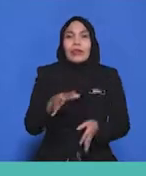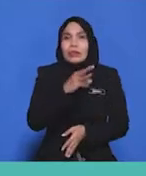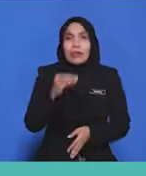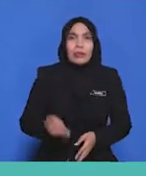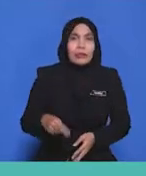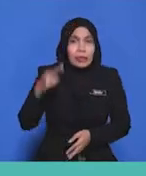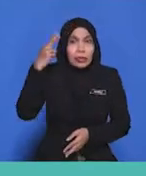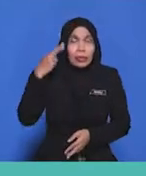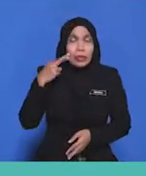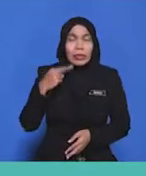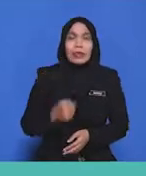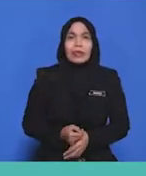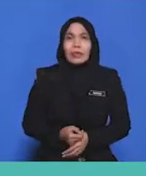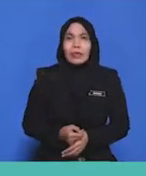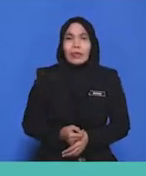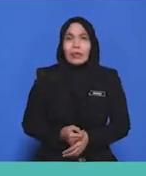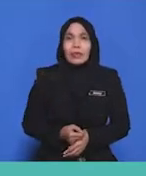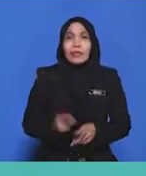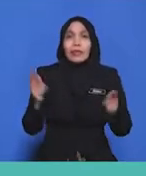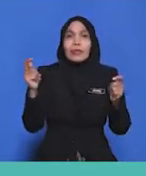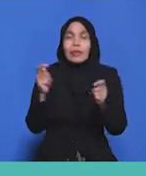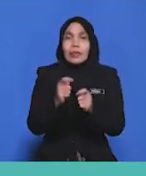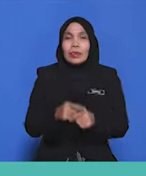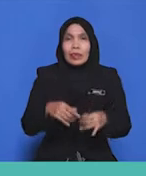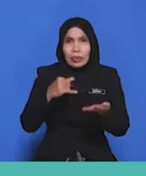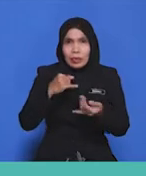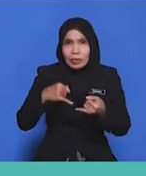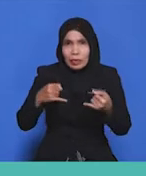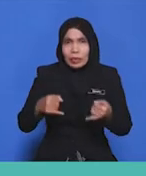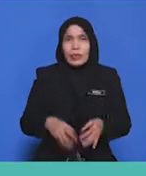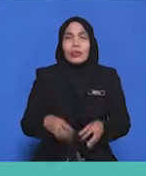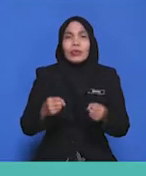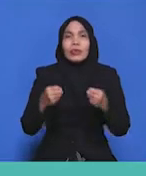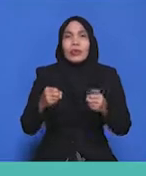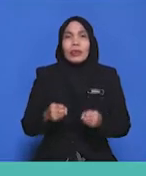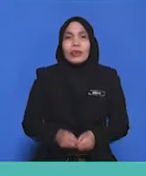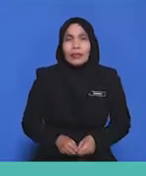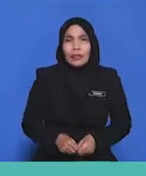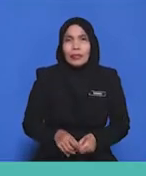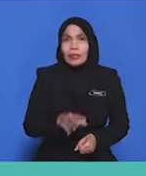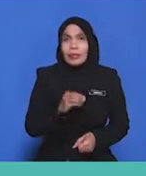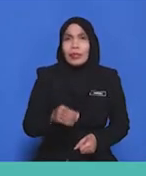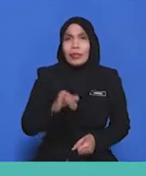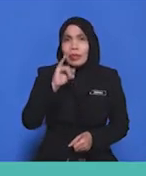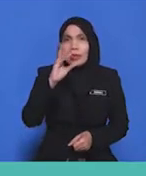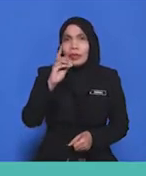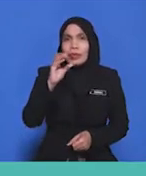maklumat tentang pelbagai jenis sukan dan idola-idola dalam sukan tertentu.